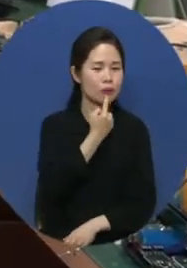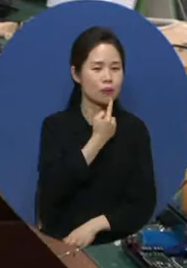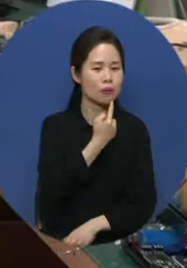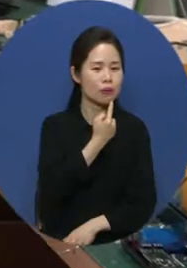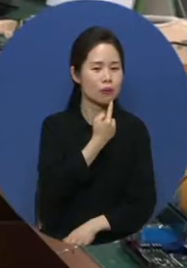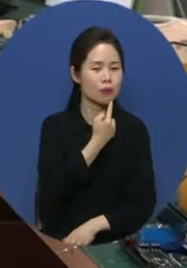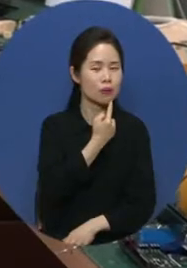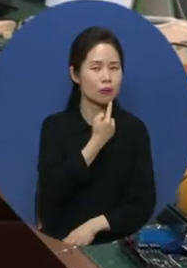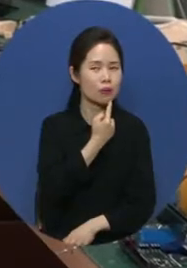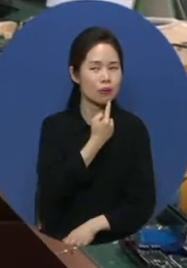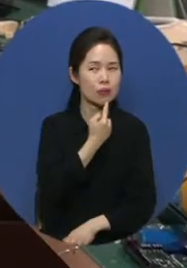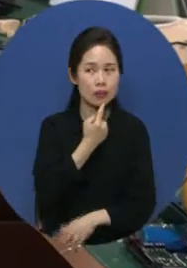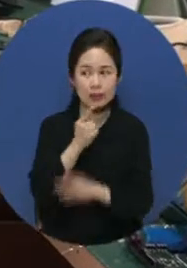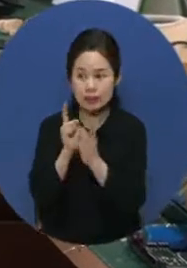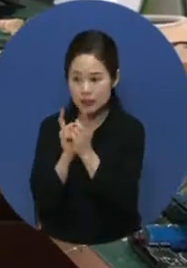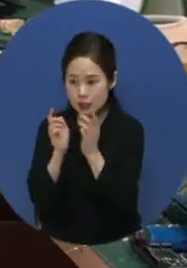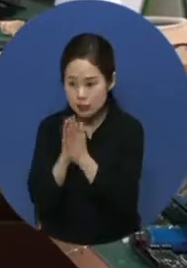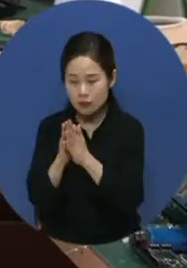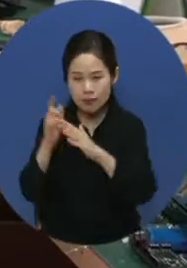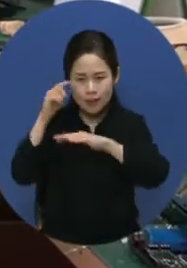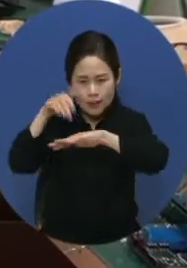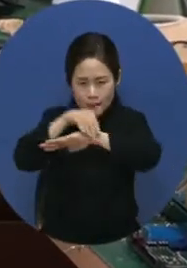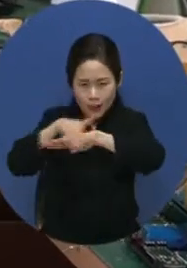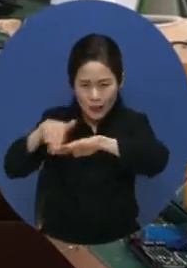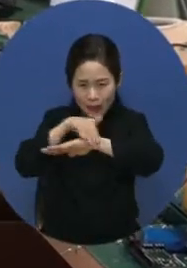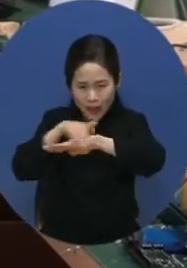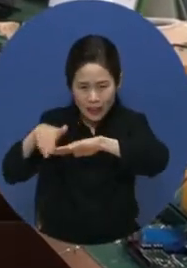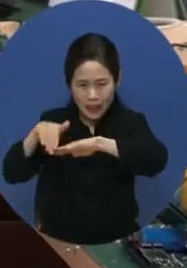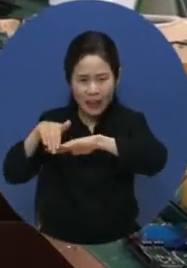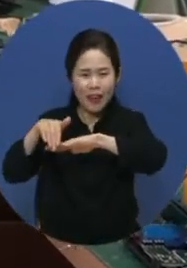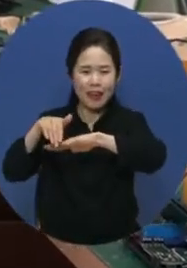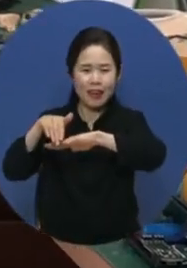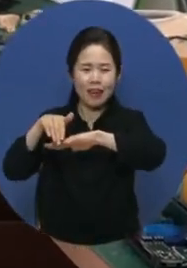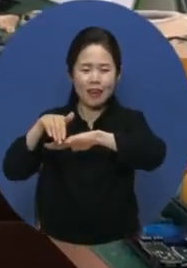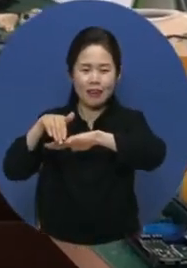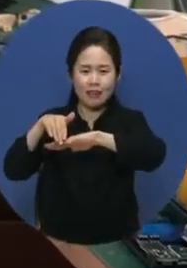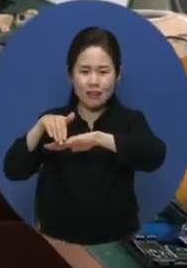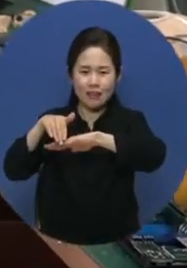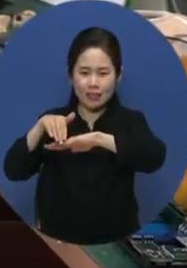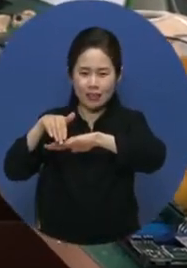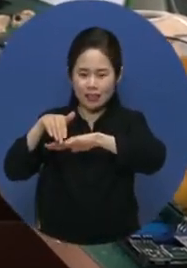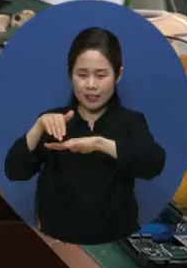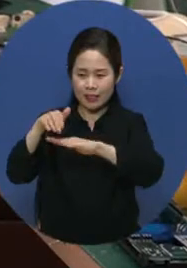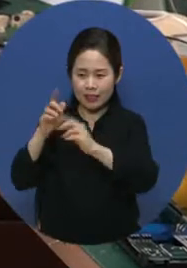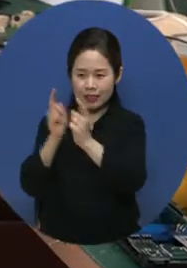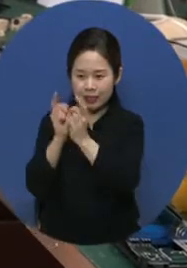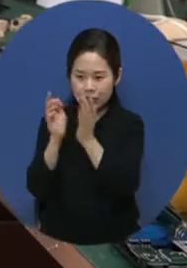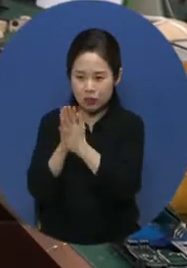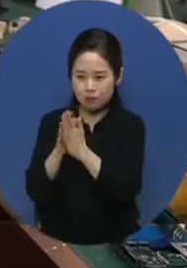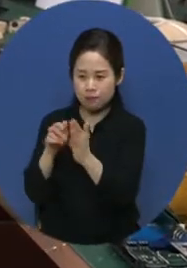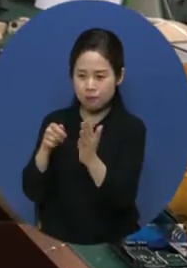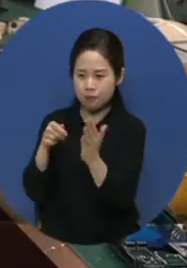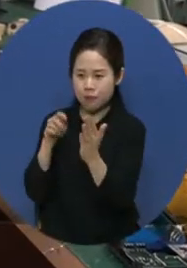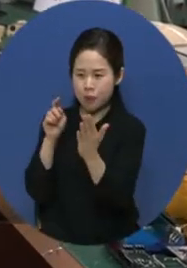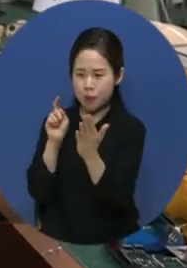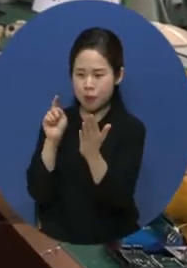이제 구현을 하던 것을 실제로 이제 설계를 직접 하고 그거를 구현 이제 실제로 작동이